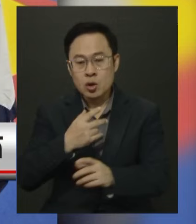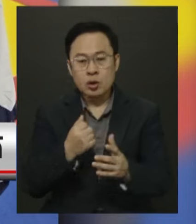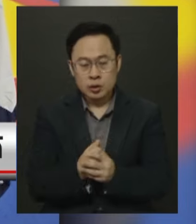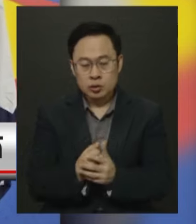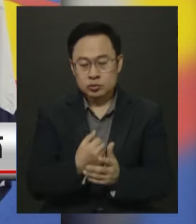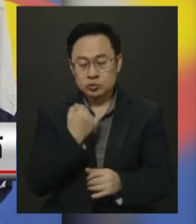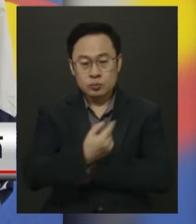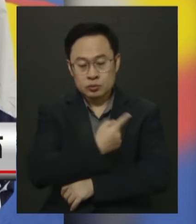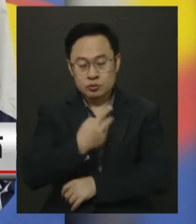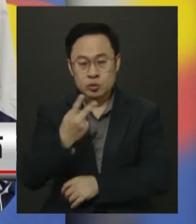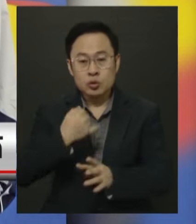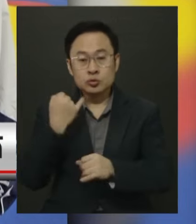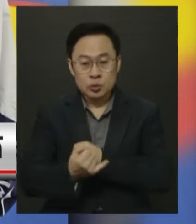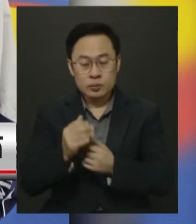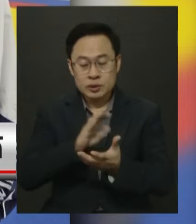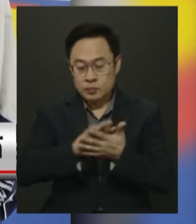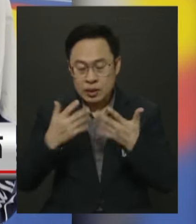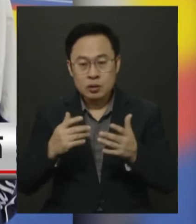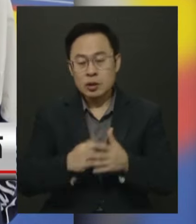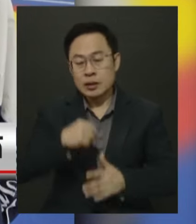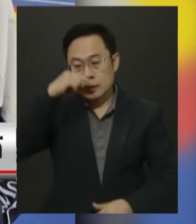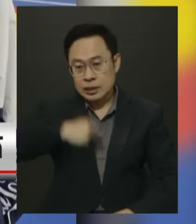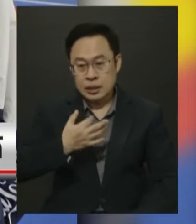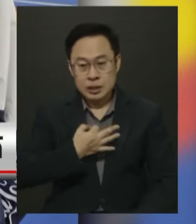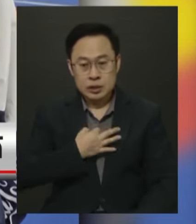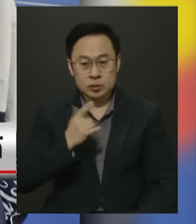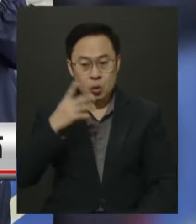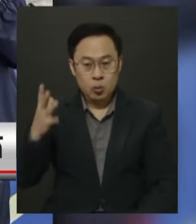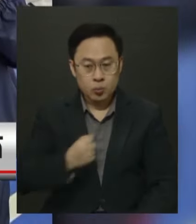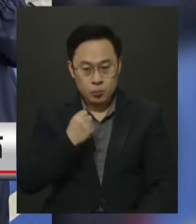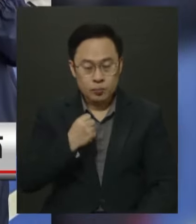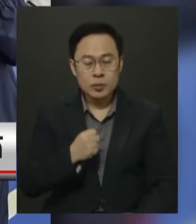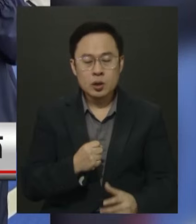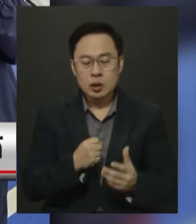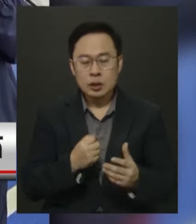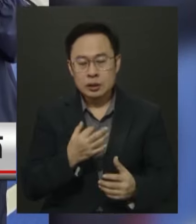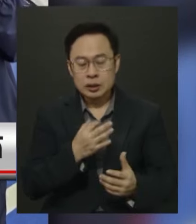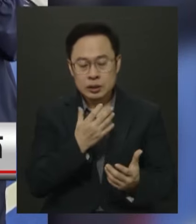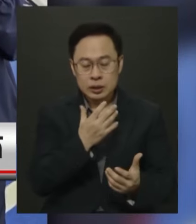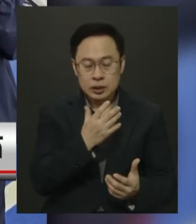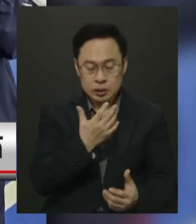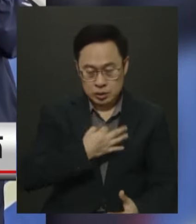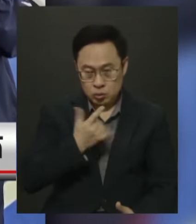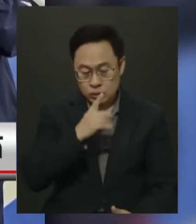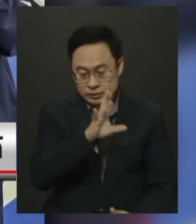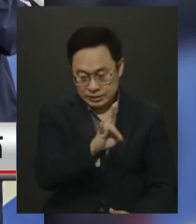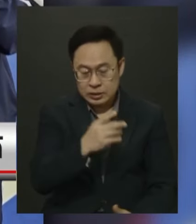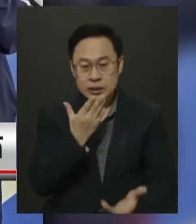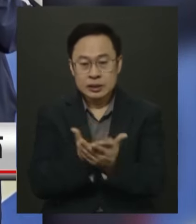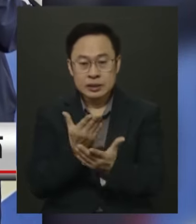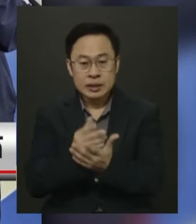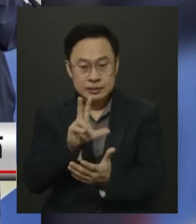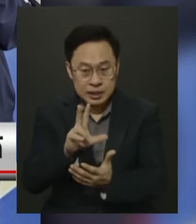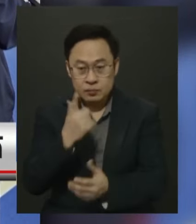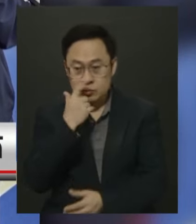และวันที่2ทั้งหมดนี้นะคะทัพนักกีฬาไทยค่ะก็คว้าเหรียญรางวัลรวมไปทั้งหมด7เหรียญทอง3เหรียญเงิน2เหรียญทองแด